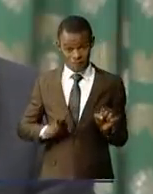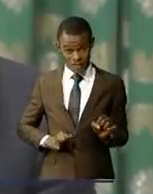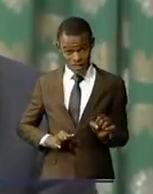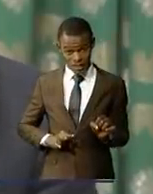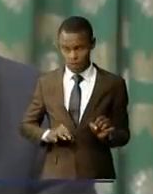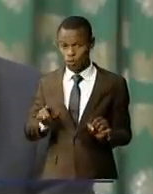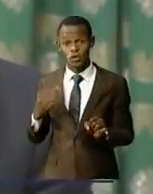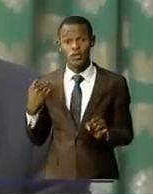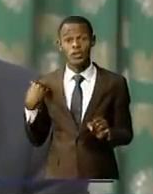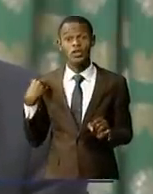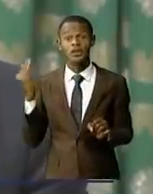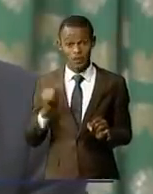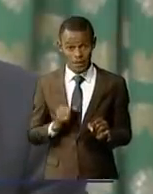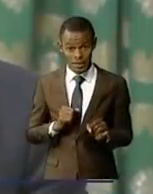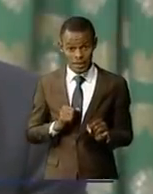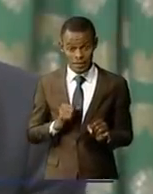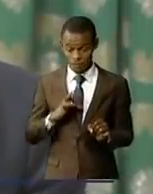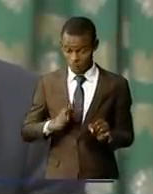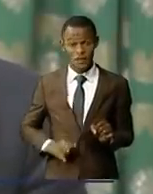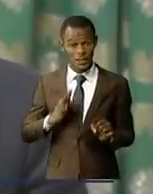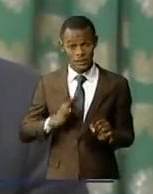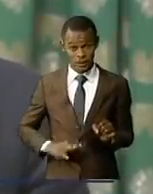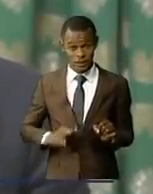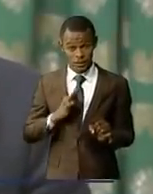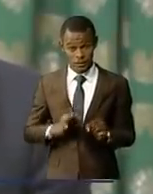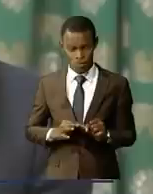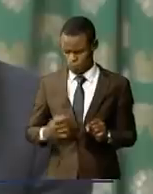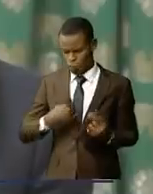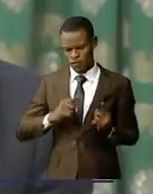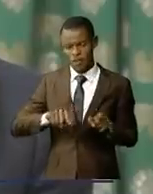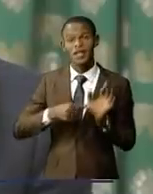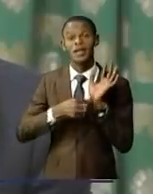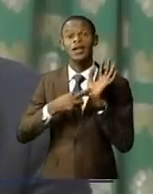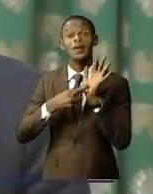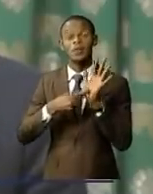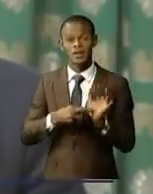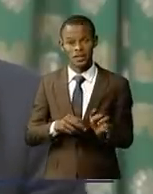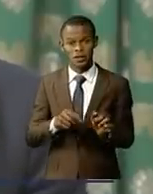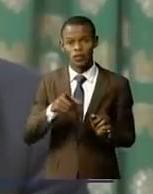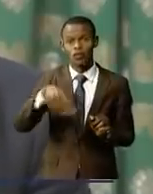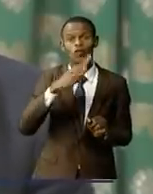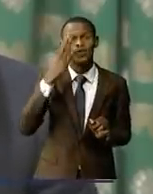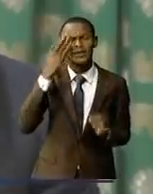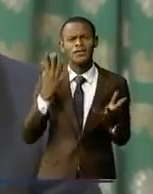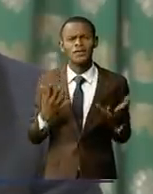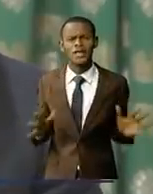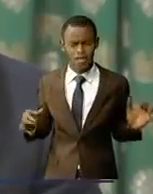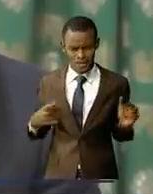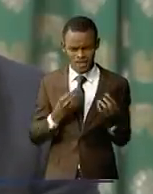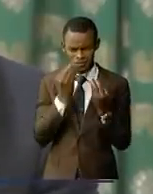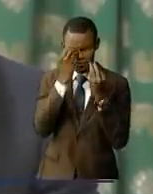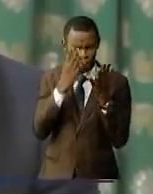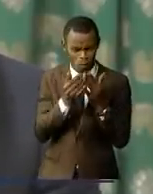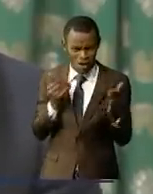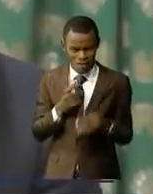Excellence Félix Antoine Tshisekedi Tshilombo, qui, comme vous le savez, et ça l'a été dit plus tôt, est